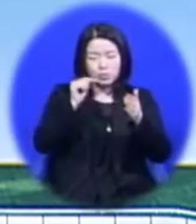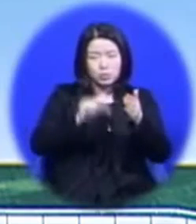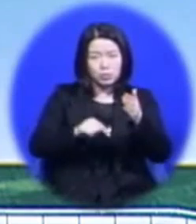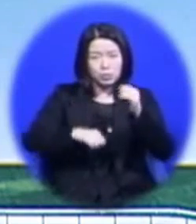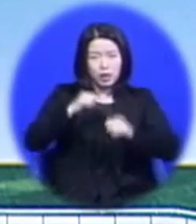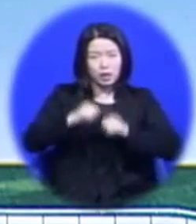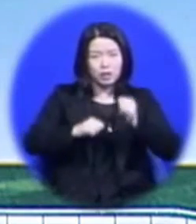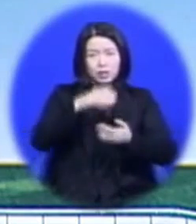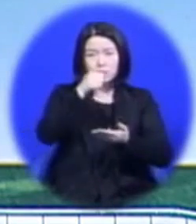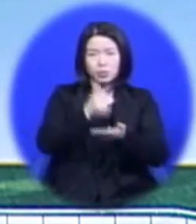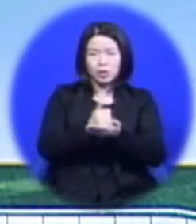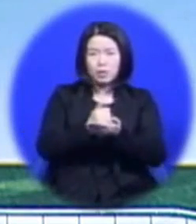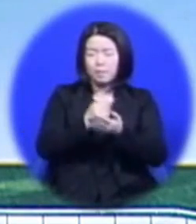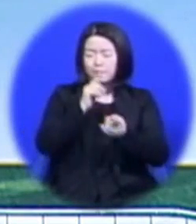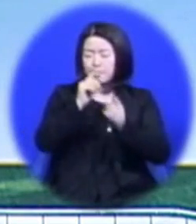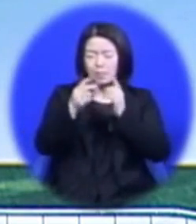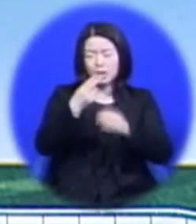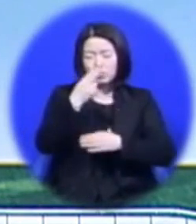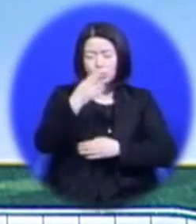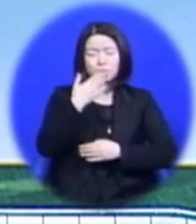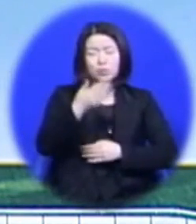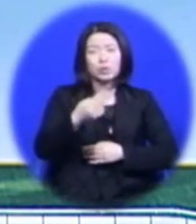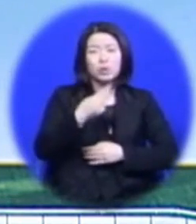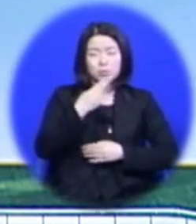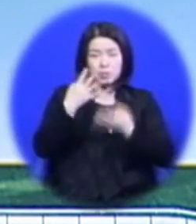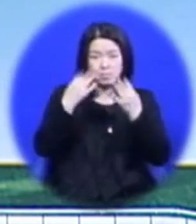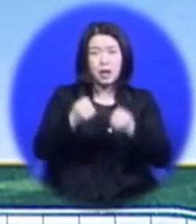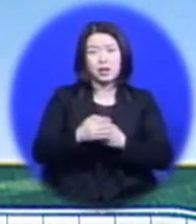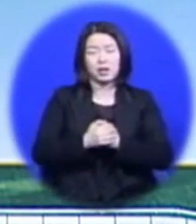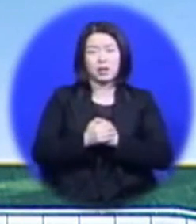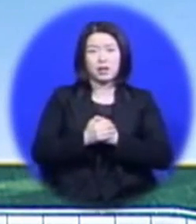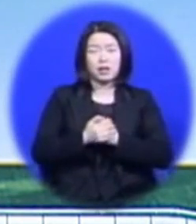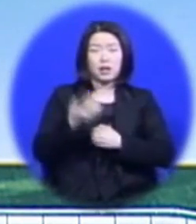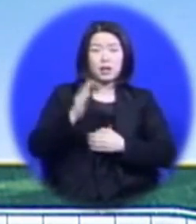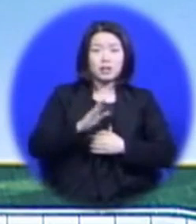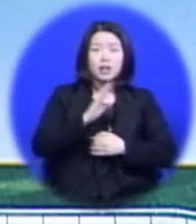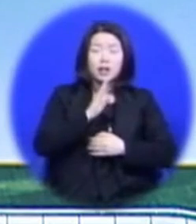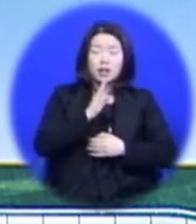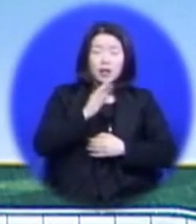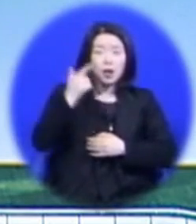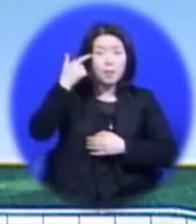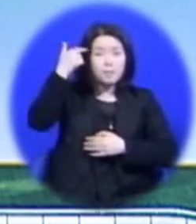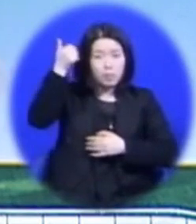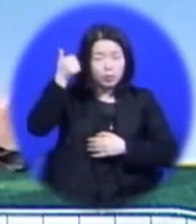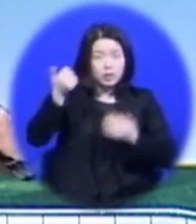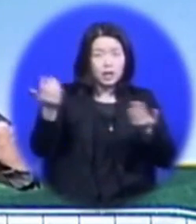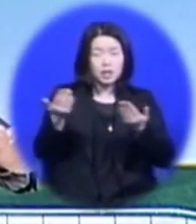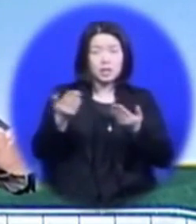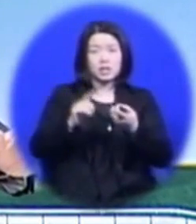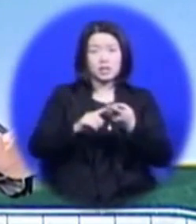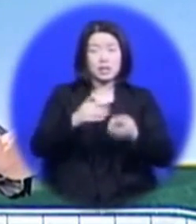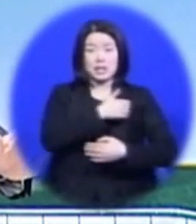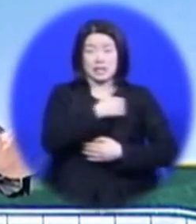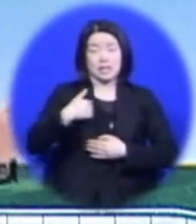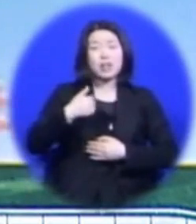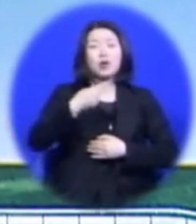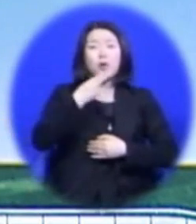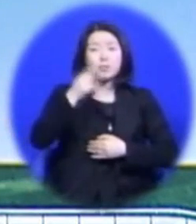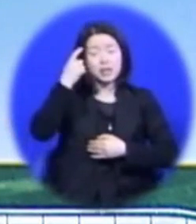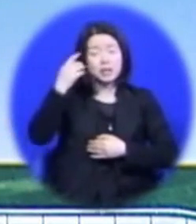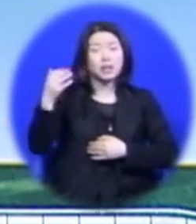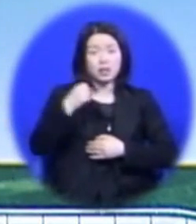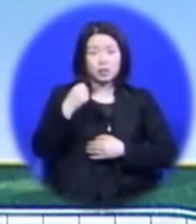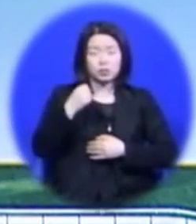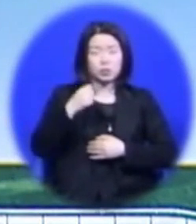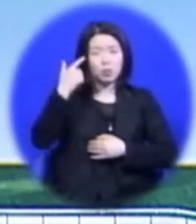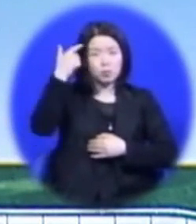없는 죄를 짓고 살았습니다. 심지어 내가 목사를 할 자격이 없다. 목사를